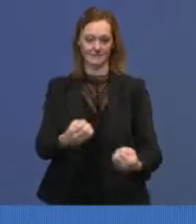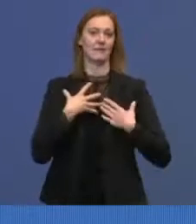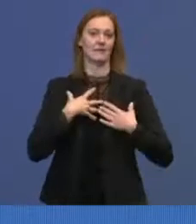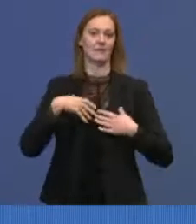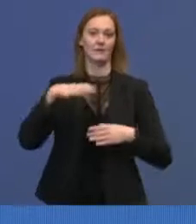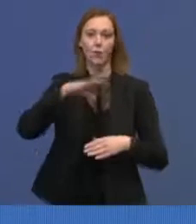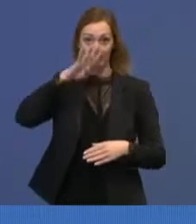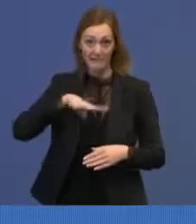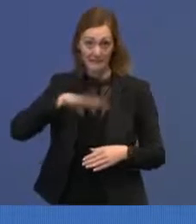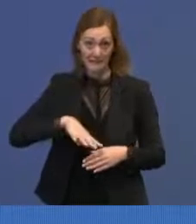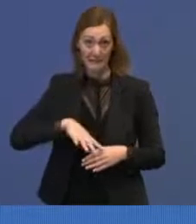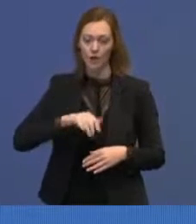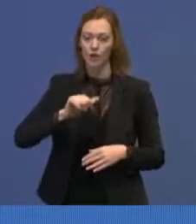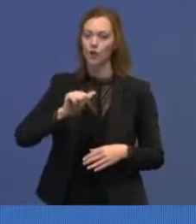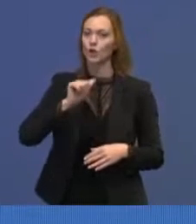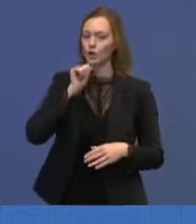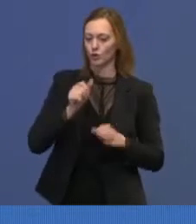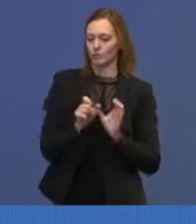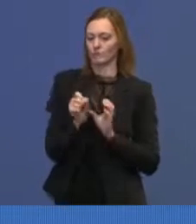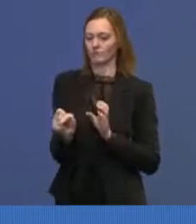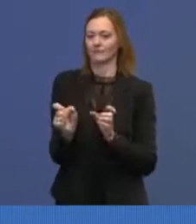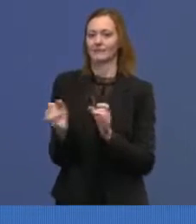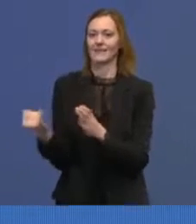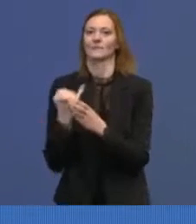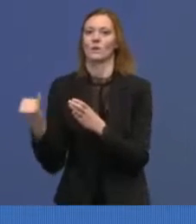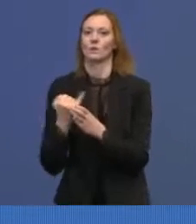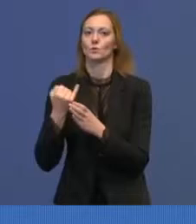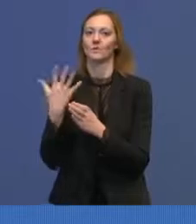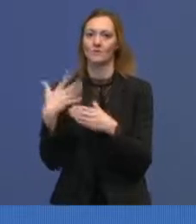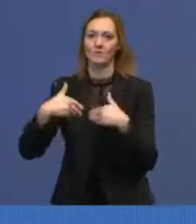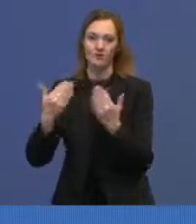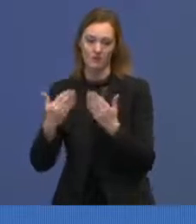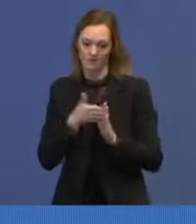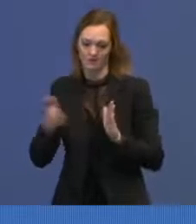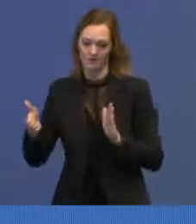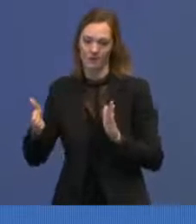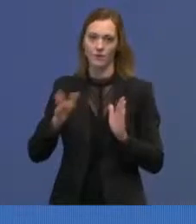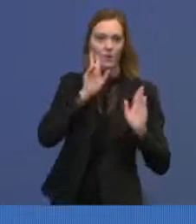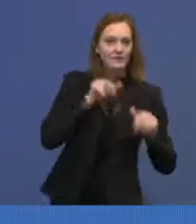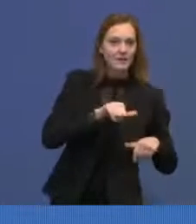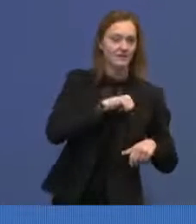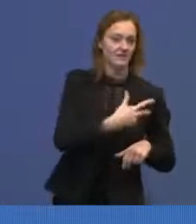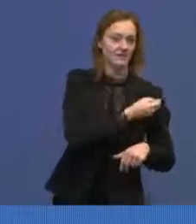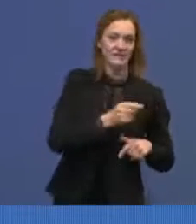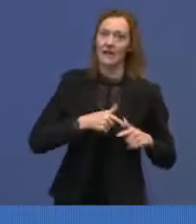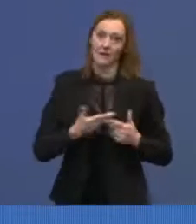inaad dadka gooni uga baxdid 5 maalmo. arrintani kuma xidhna inaad talaalnayd iyo in kale.